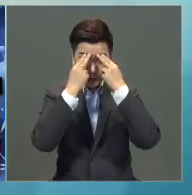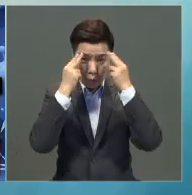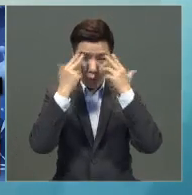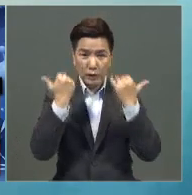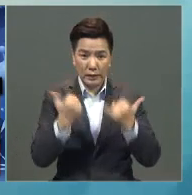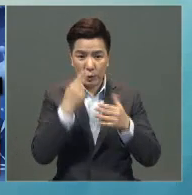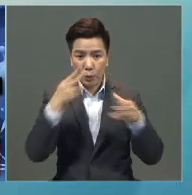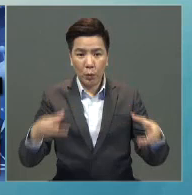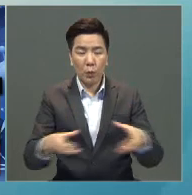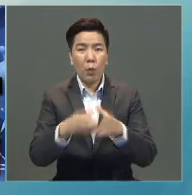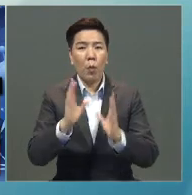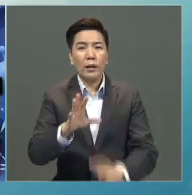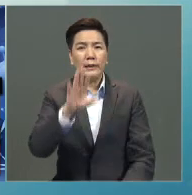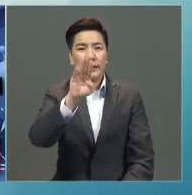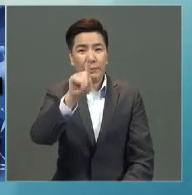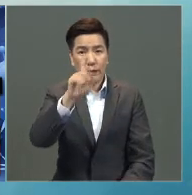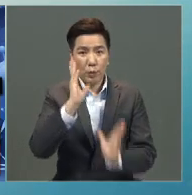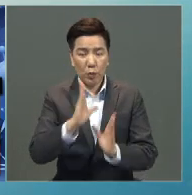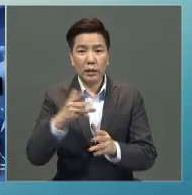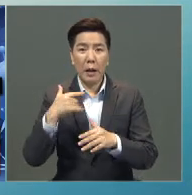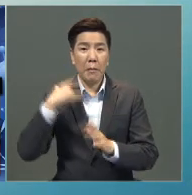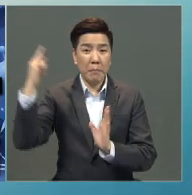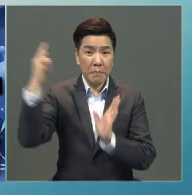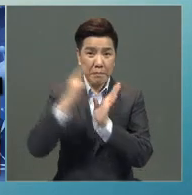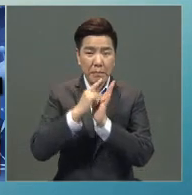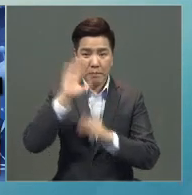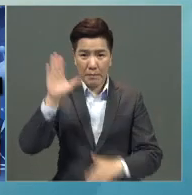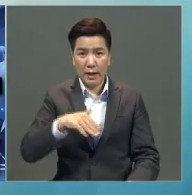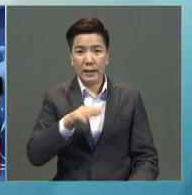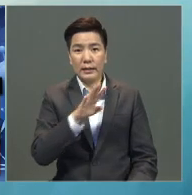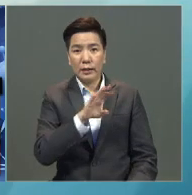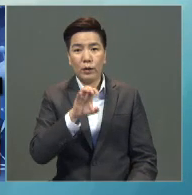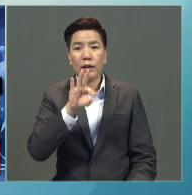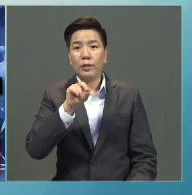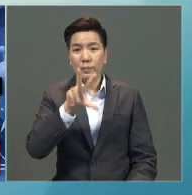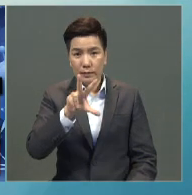ถ้าเราดีอาระเบียก็ไปแล้วนะครับตอนนี้ 41รายเข้ามา493